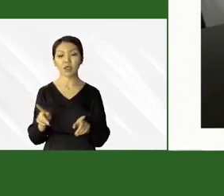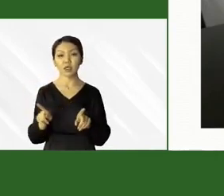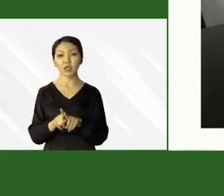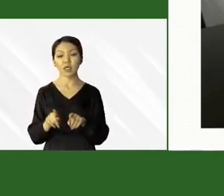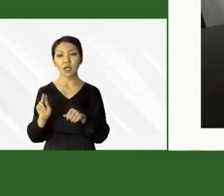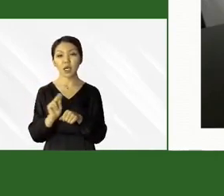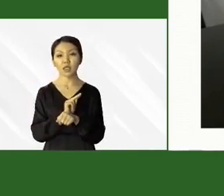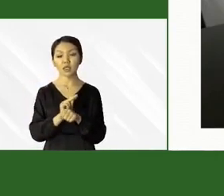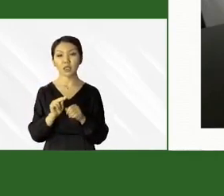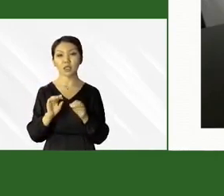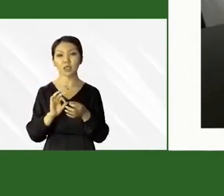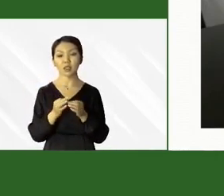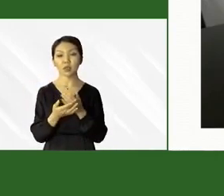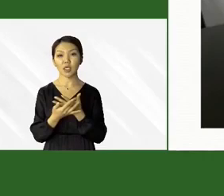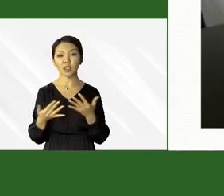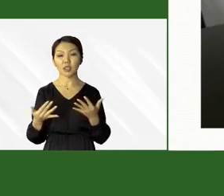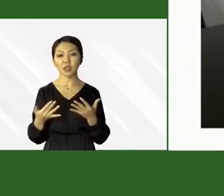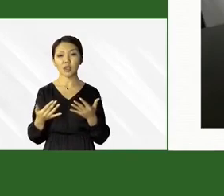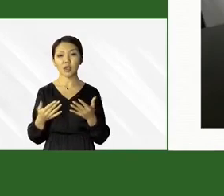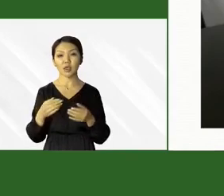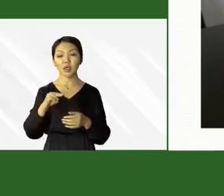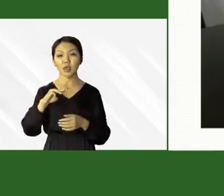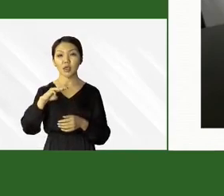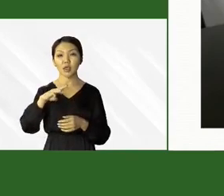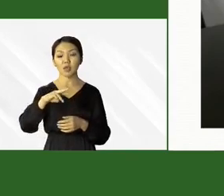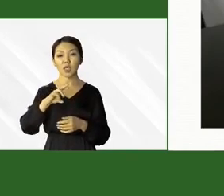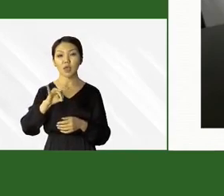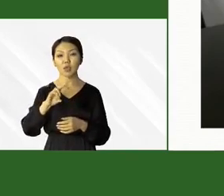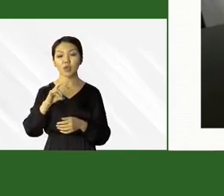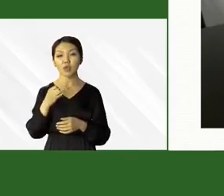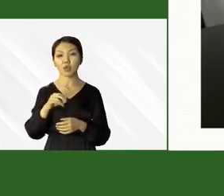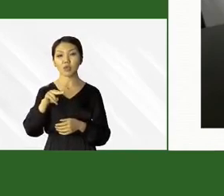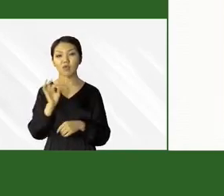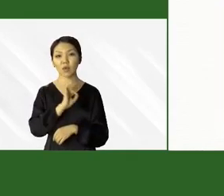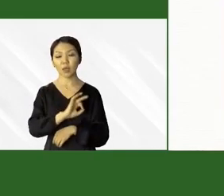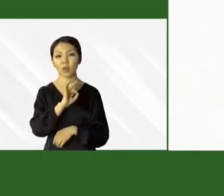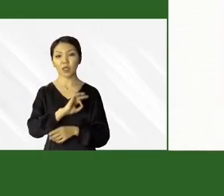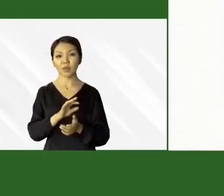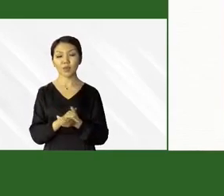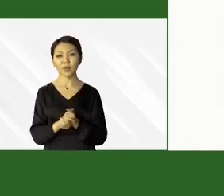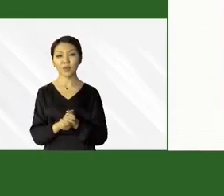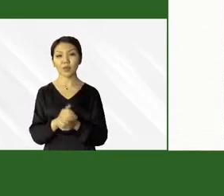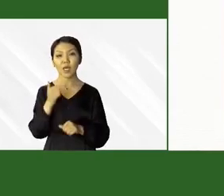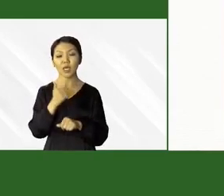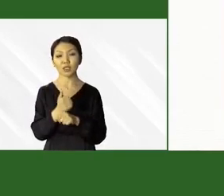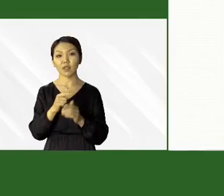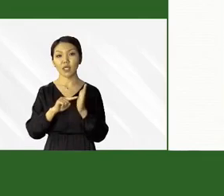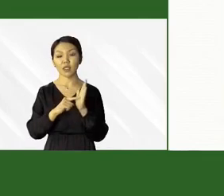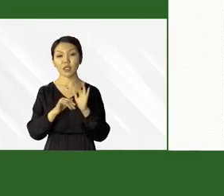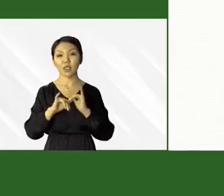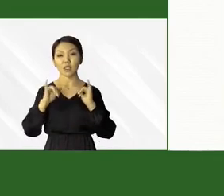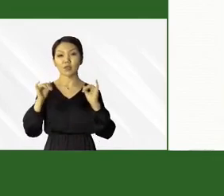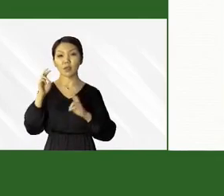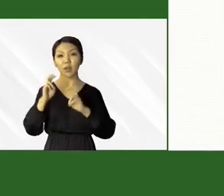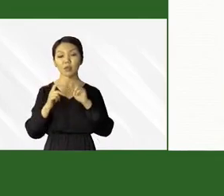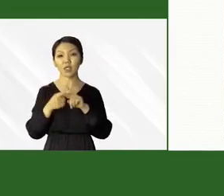материалов в виде мраморной плитки и мраморной крошки различной фракции. Основная цель развития